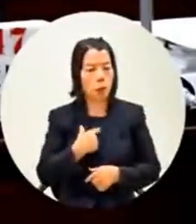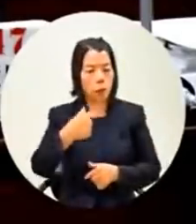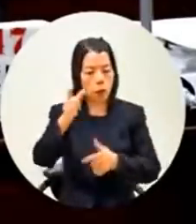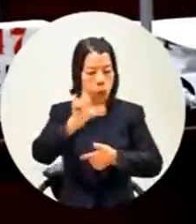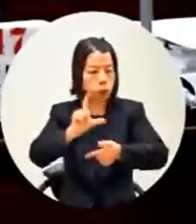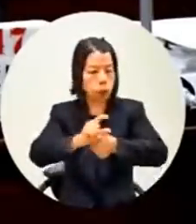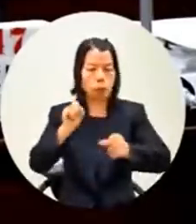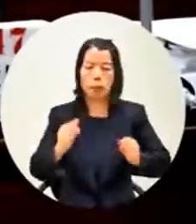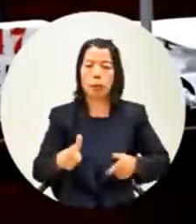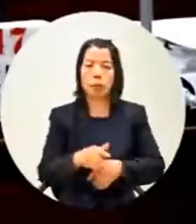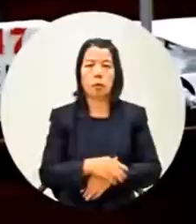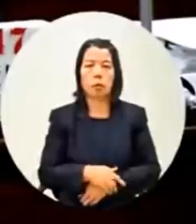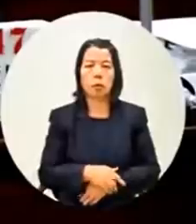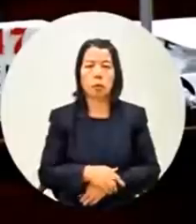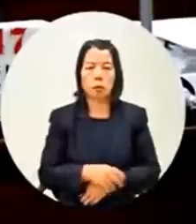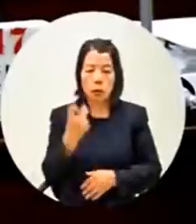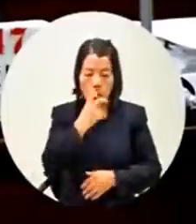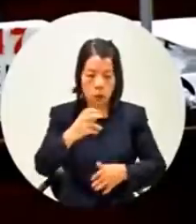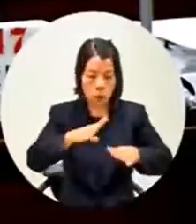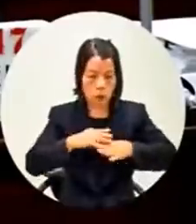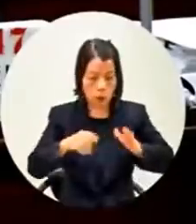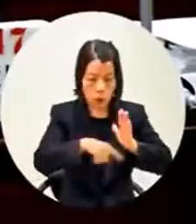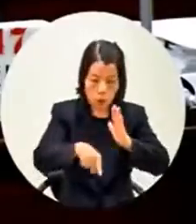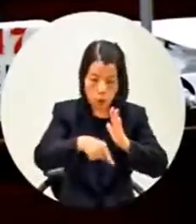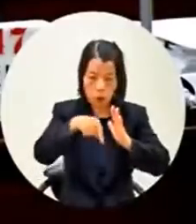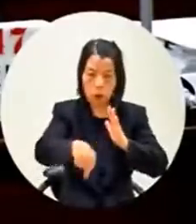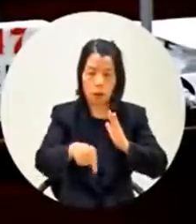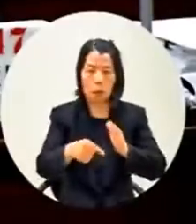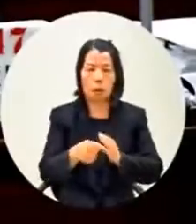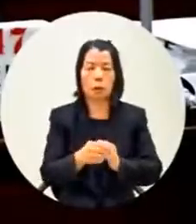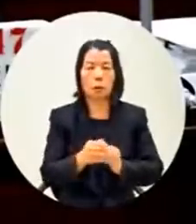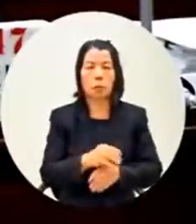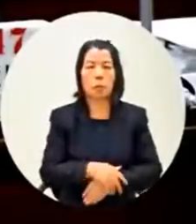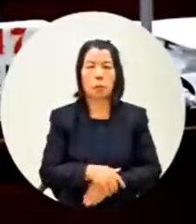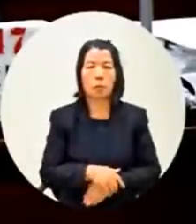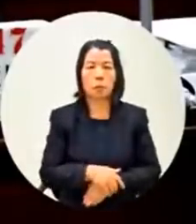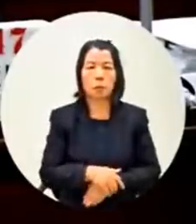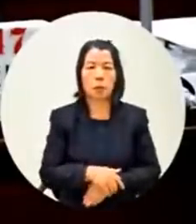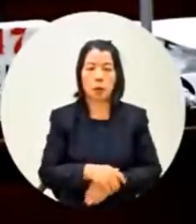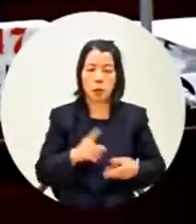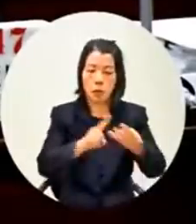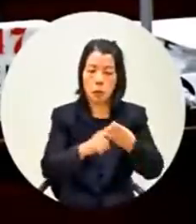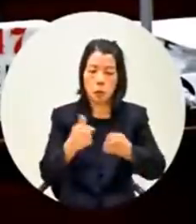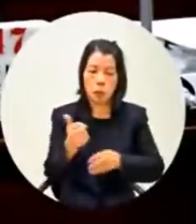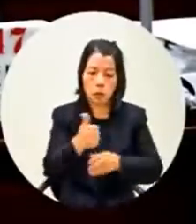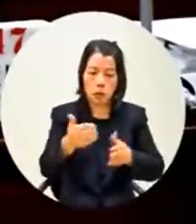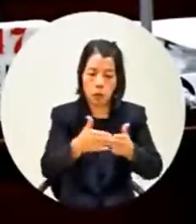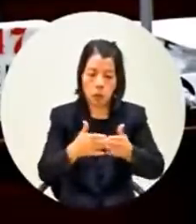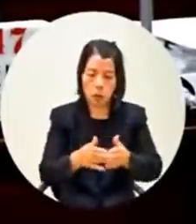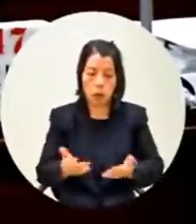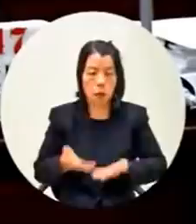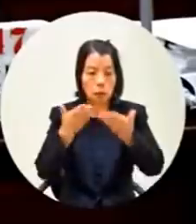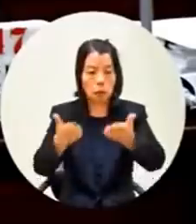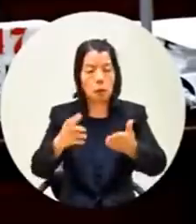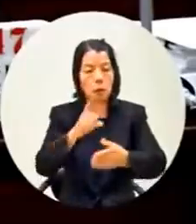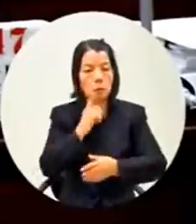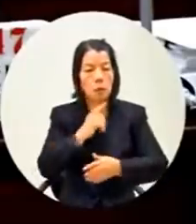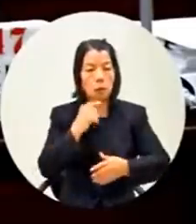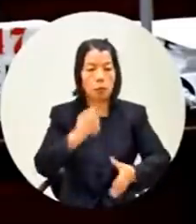哦。然后他在王端仁局长到底他在庆富大楼的密商租